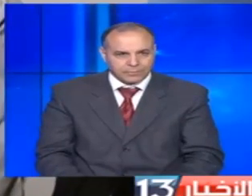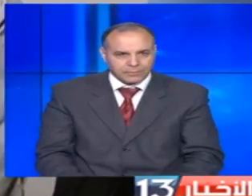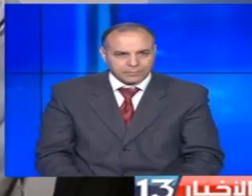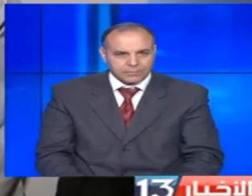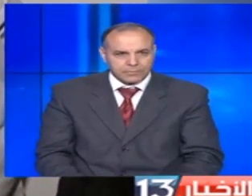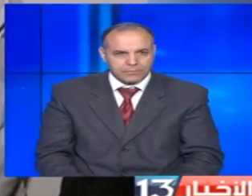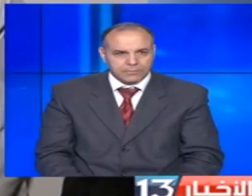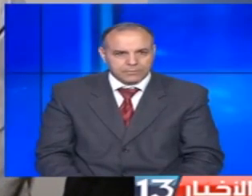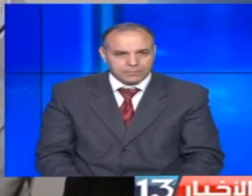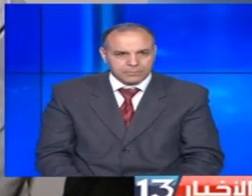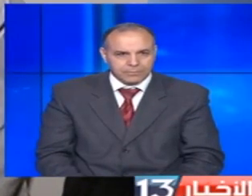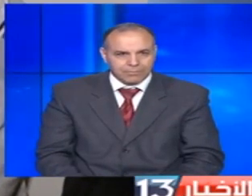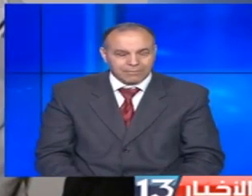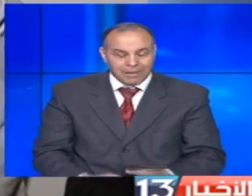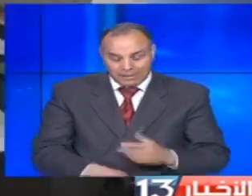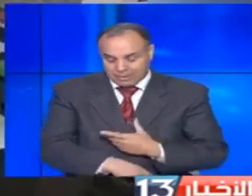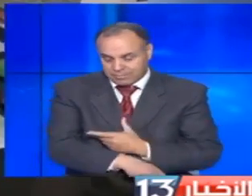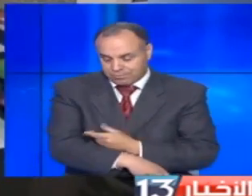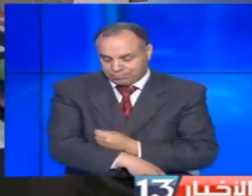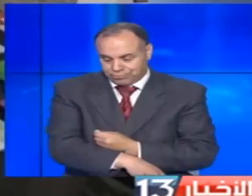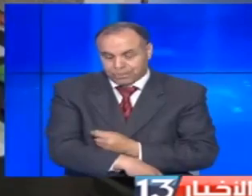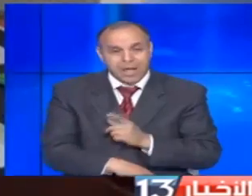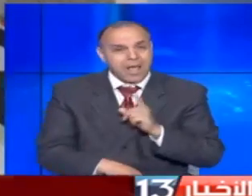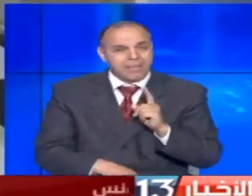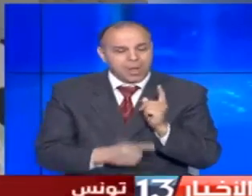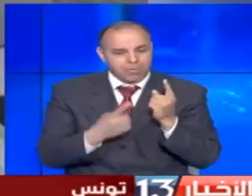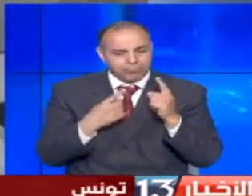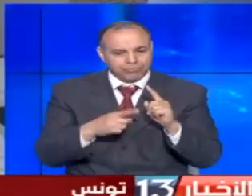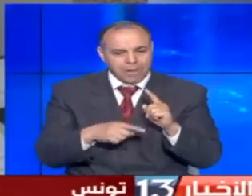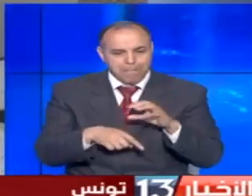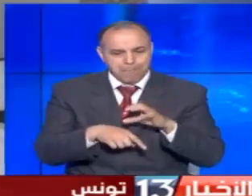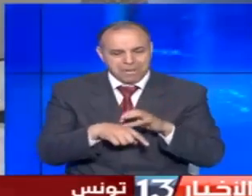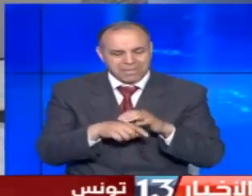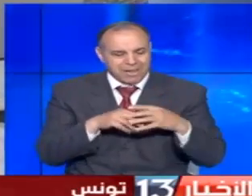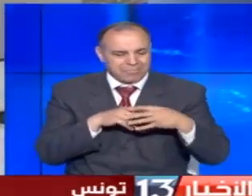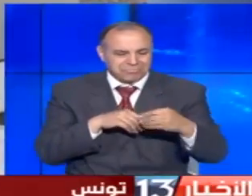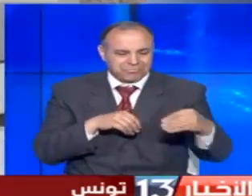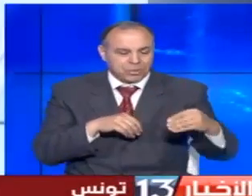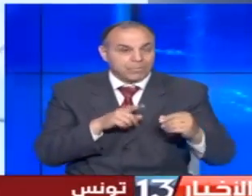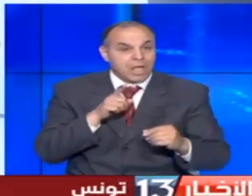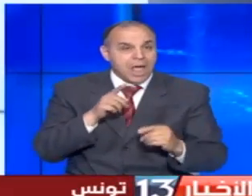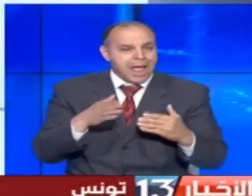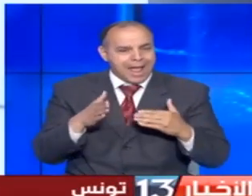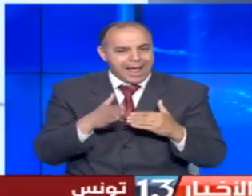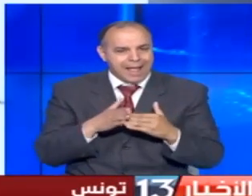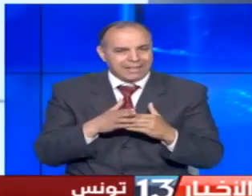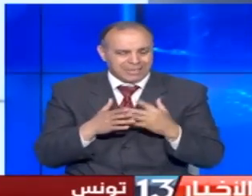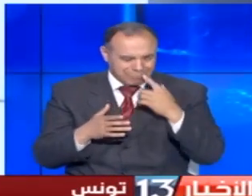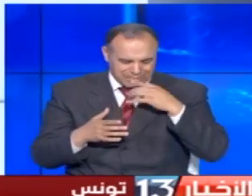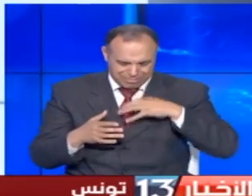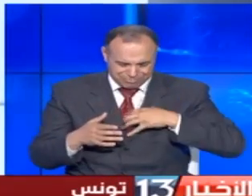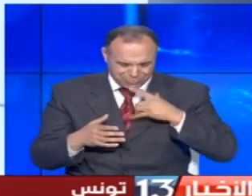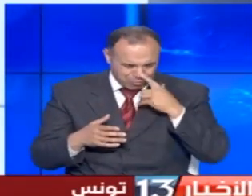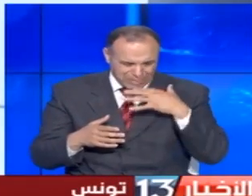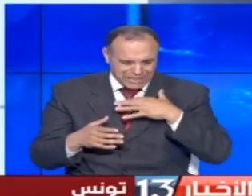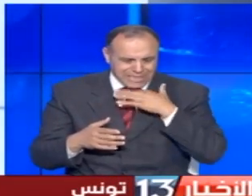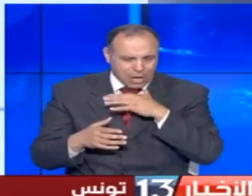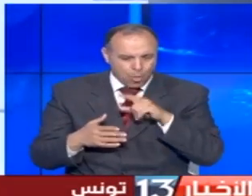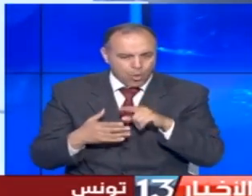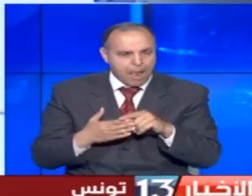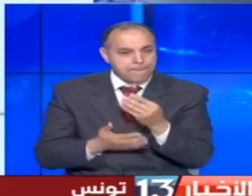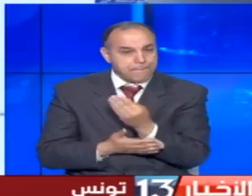الاطفال التلقيح انجح طريقه لمقاومه الامراض المعديه وللحد من التعفنات والالتهابات عند